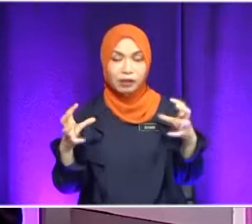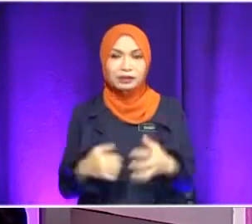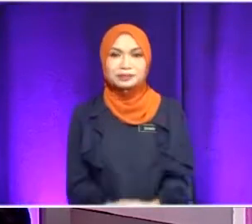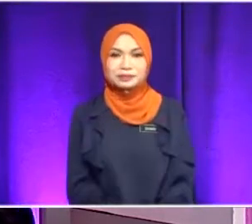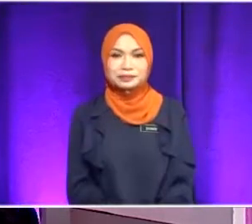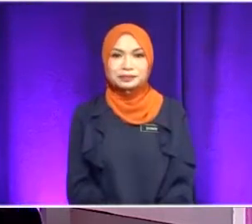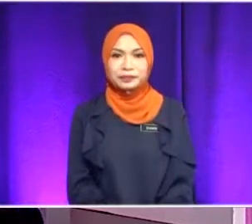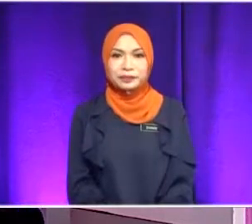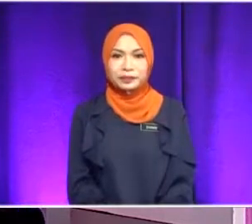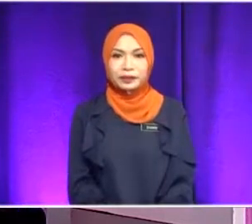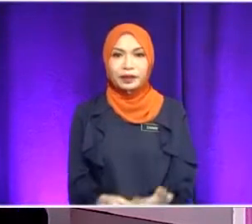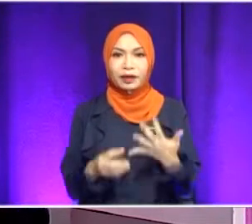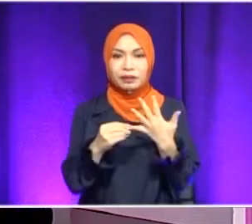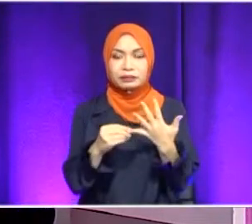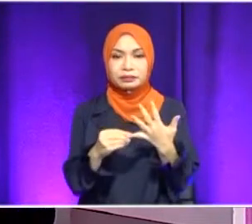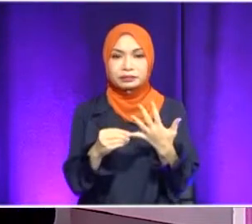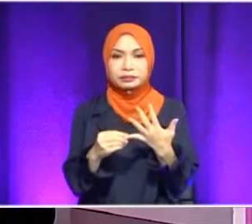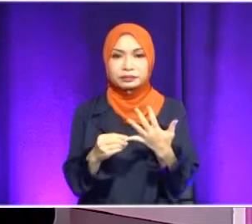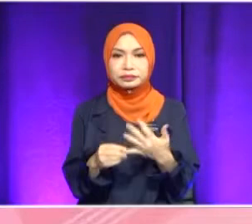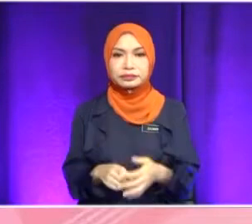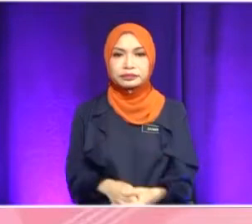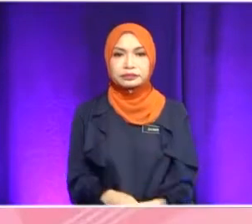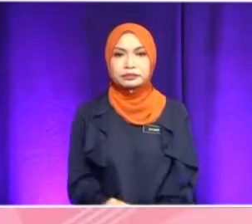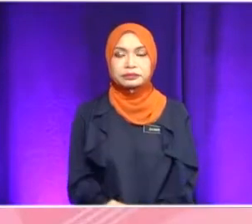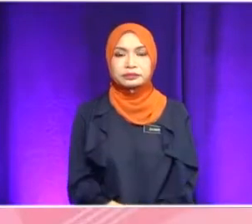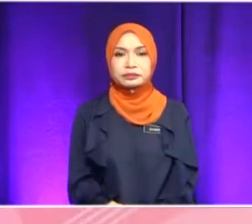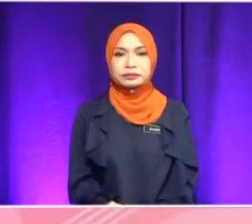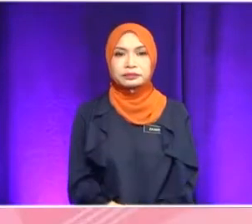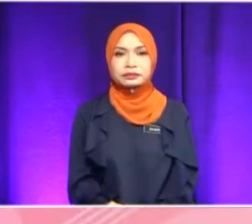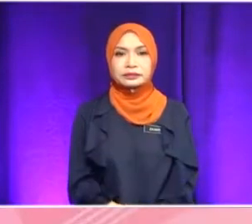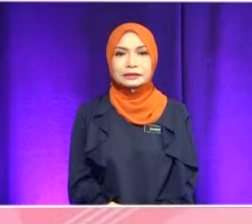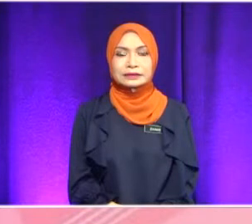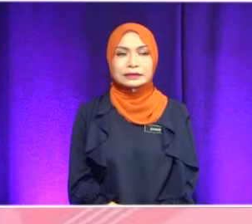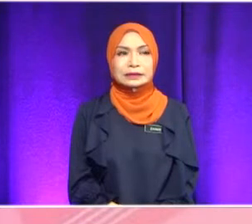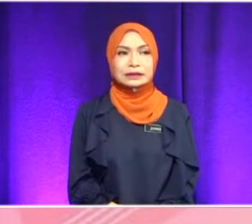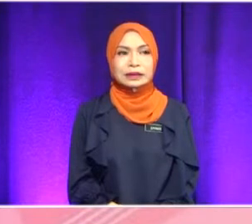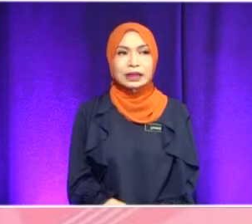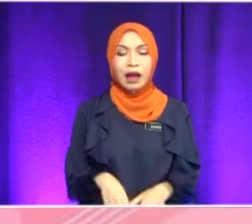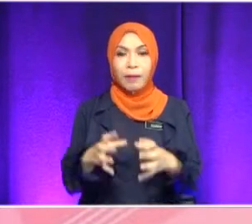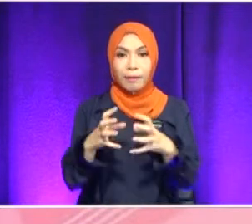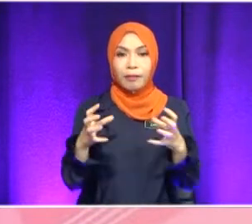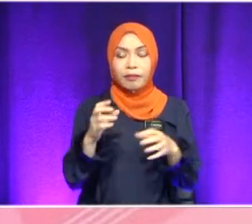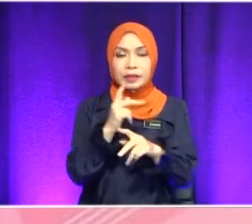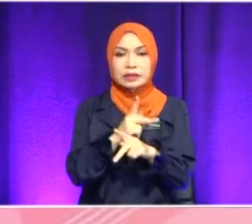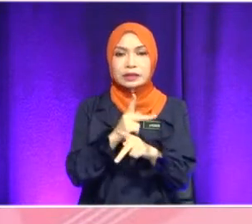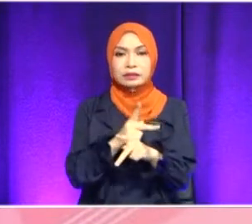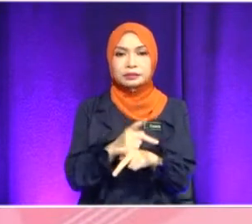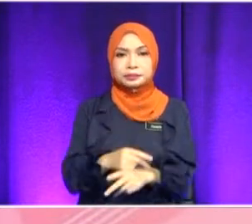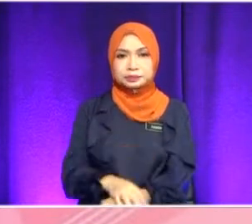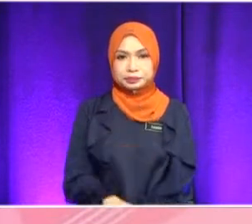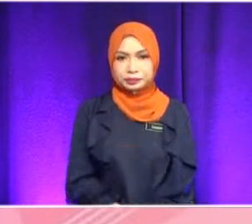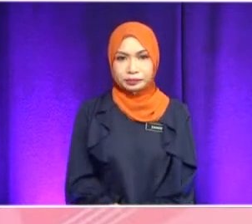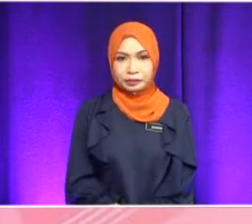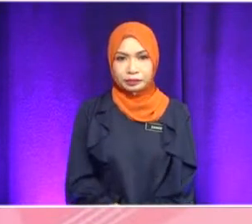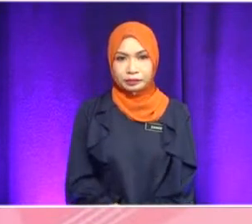rambut akar mempunyai bakul yang besar 9 d'bakoel didapat simpan air dan mineral untuk penyerapan